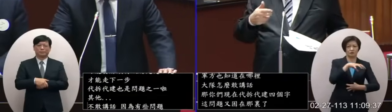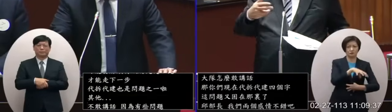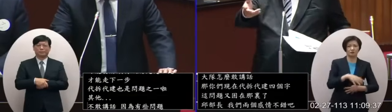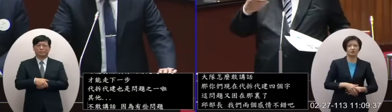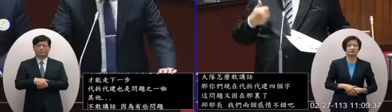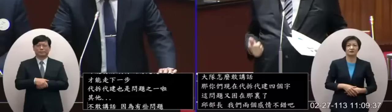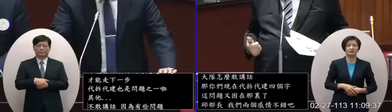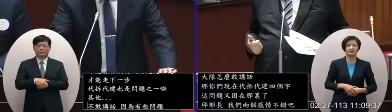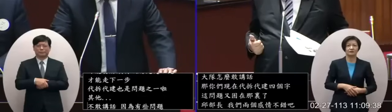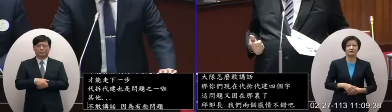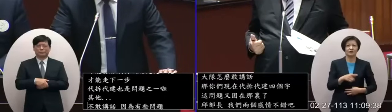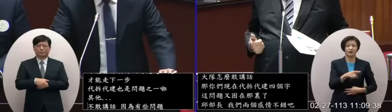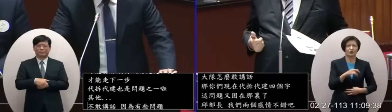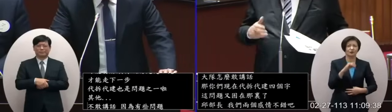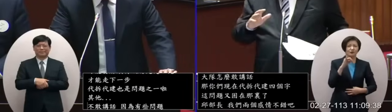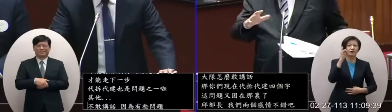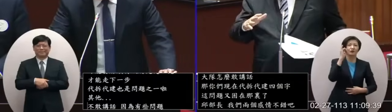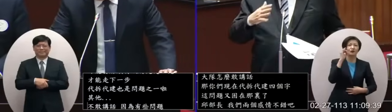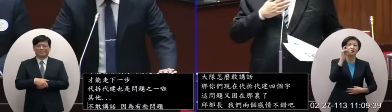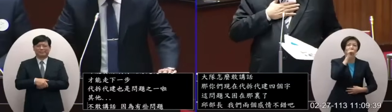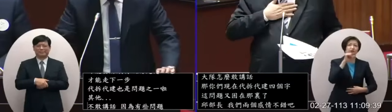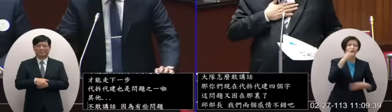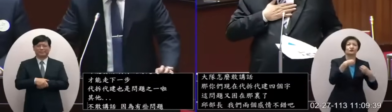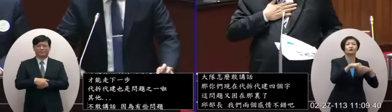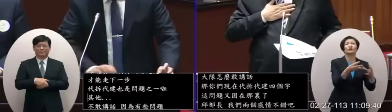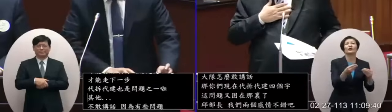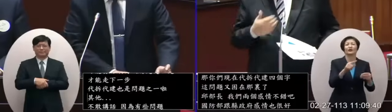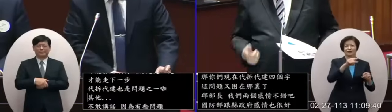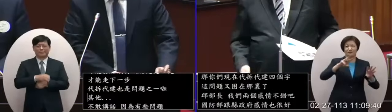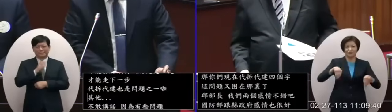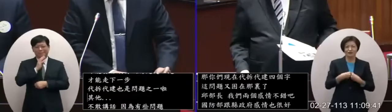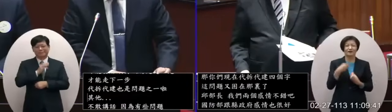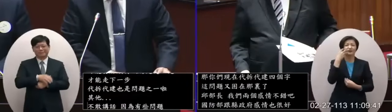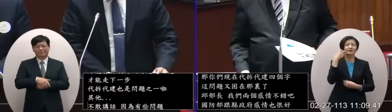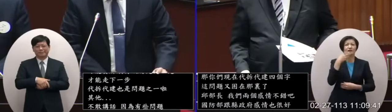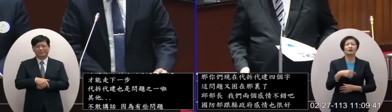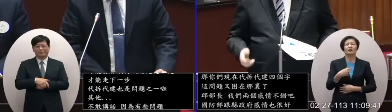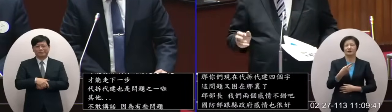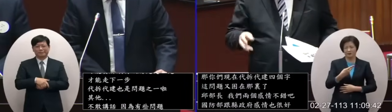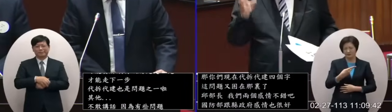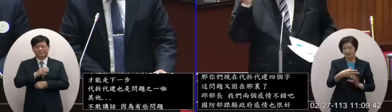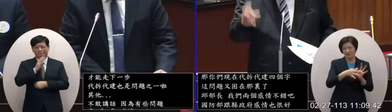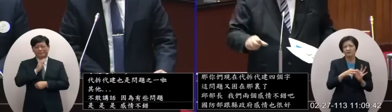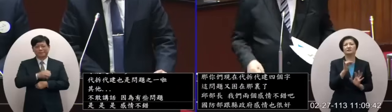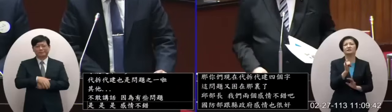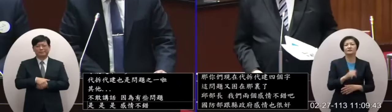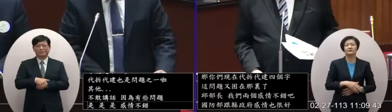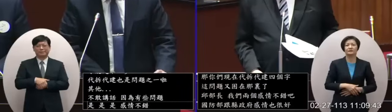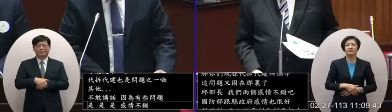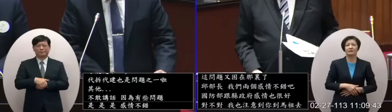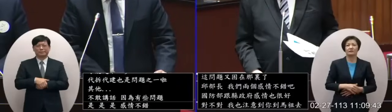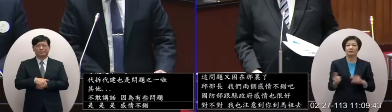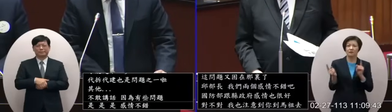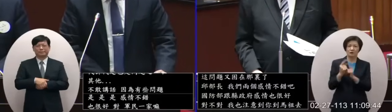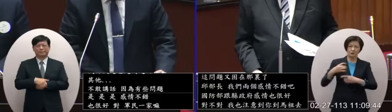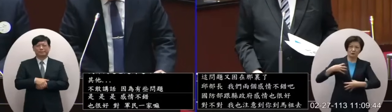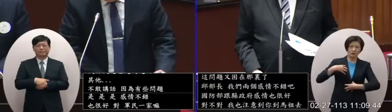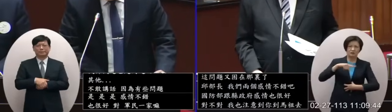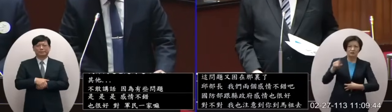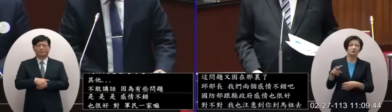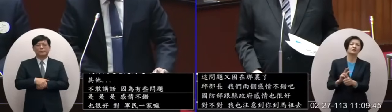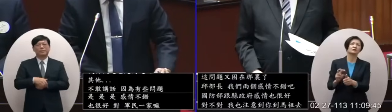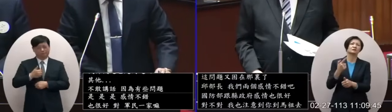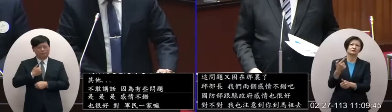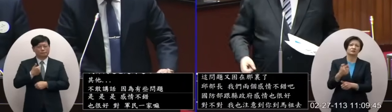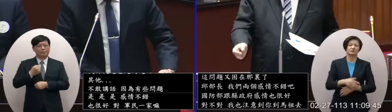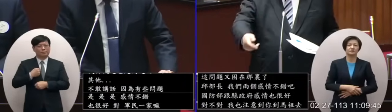么酒，你还送我水果，这种善意我们都感激在心嘛，是不是？ 是。 我们对部队也是很照顾的。 我